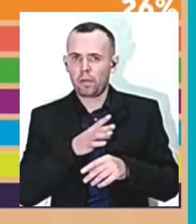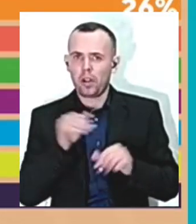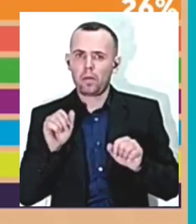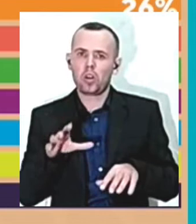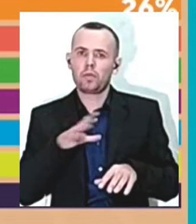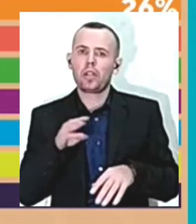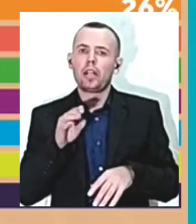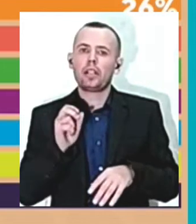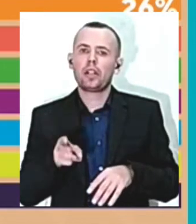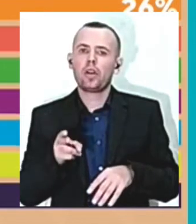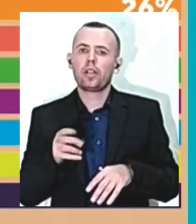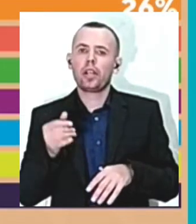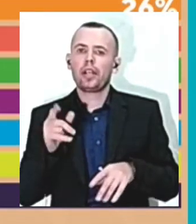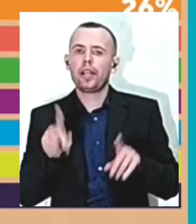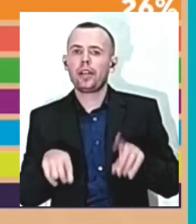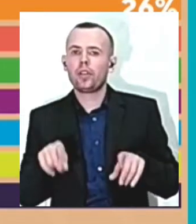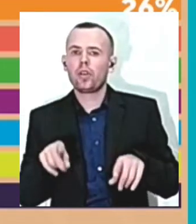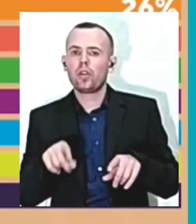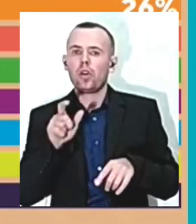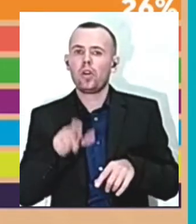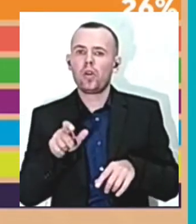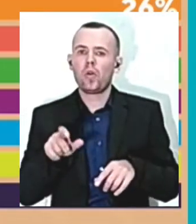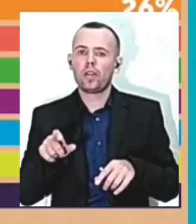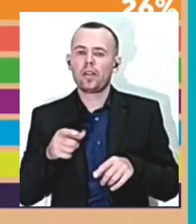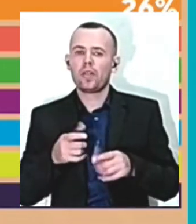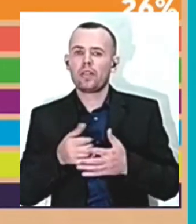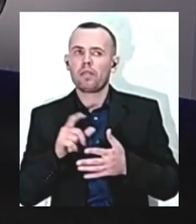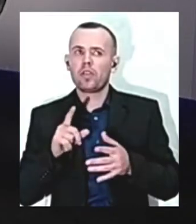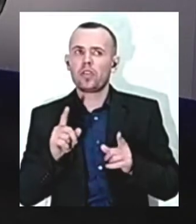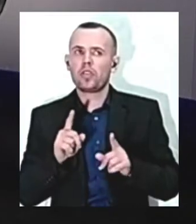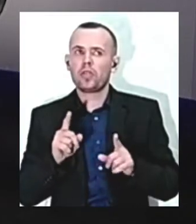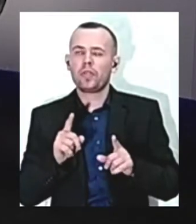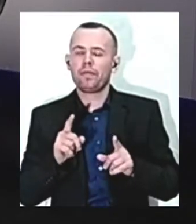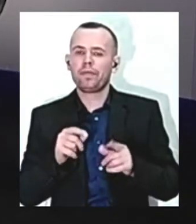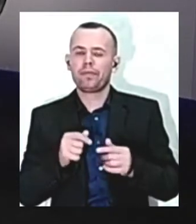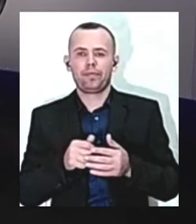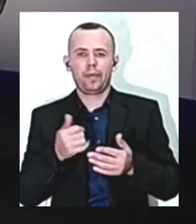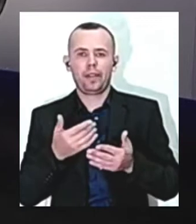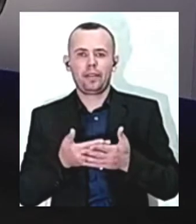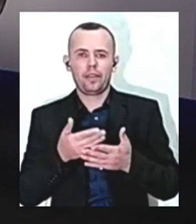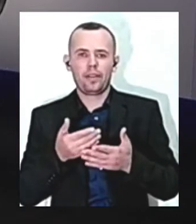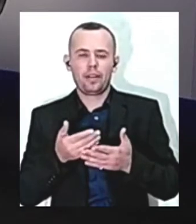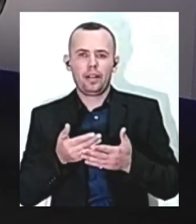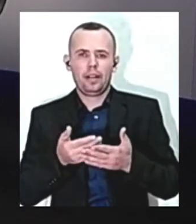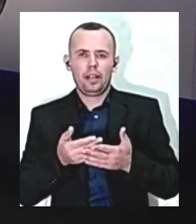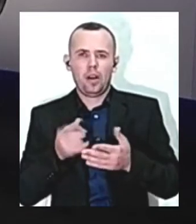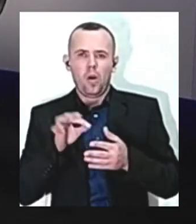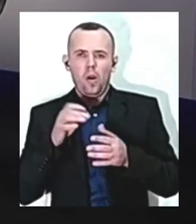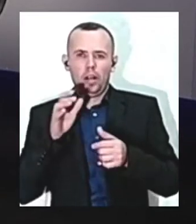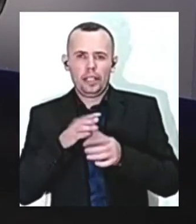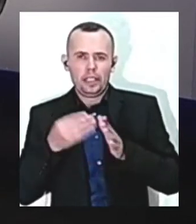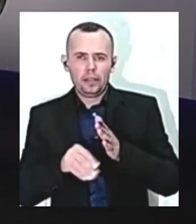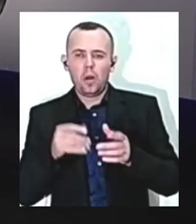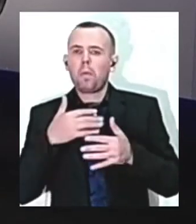Інколи люди навіть не усвідомлюють, що вони чи їхні близькі безпосередньо стикаються з дискримінацією. Багато з речей ми приймаємо